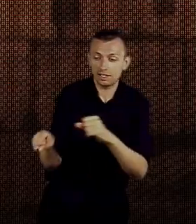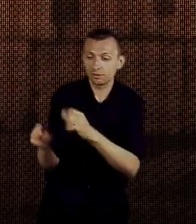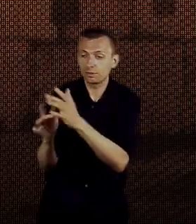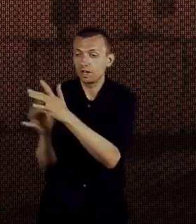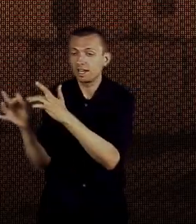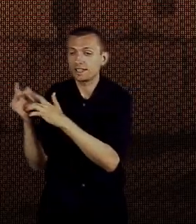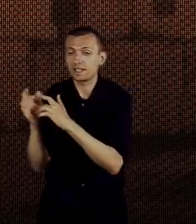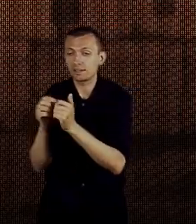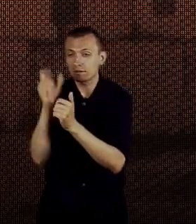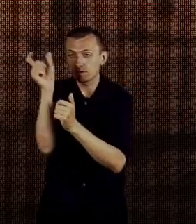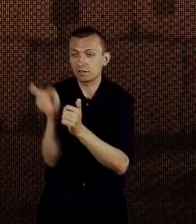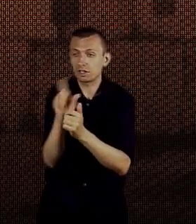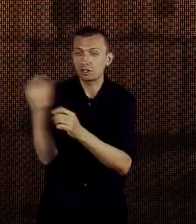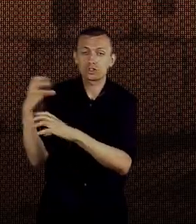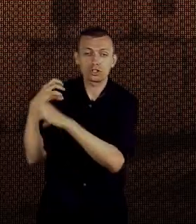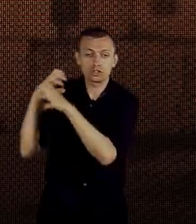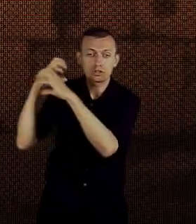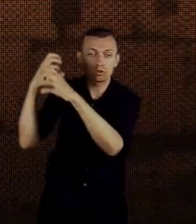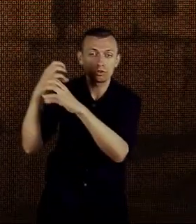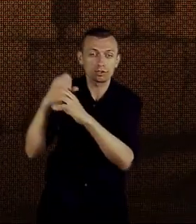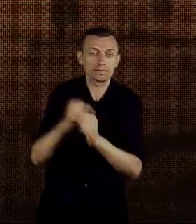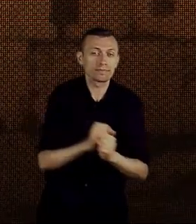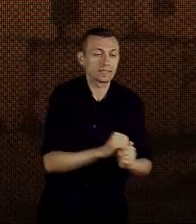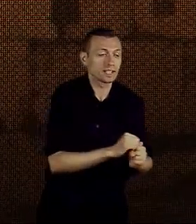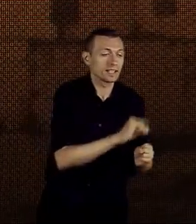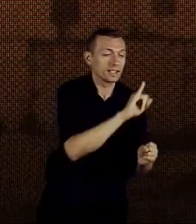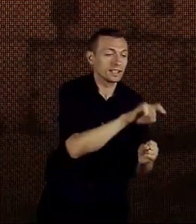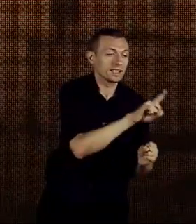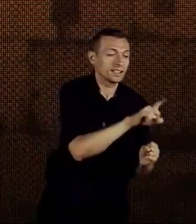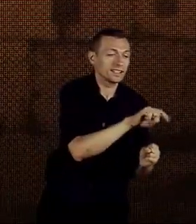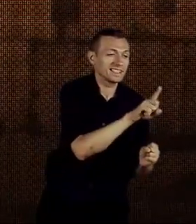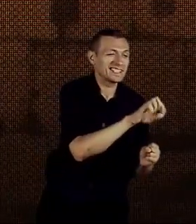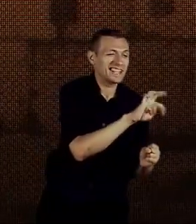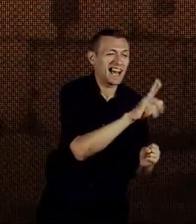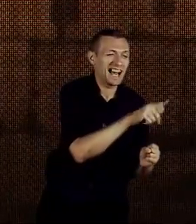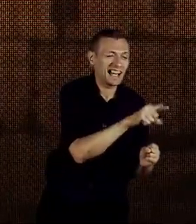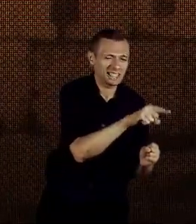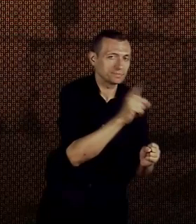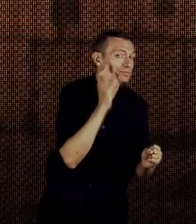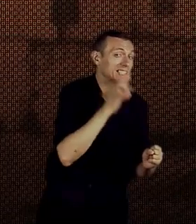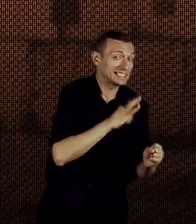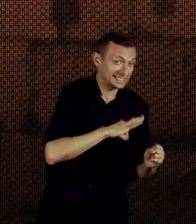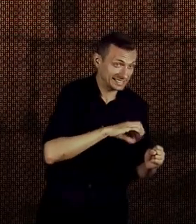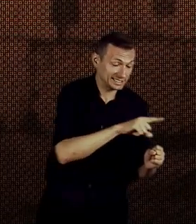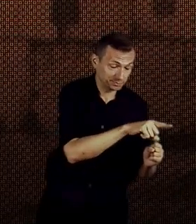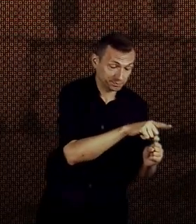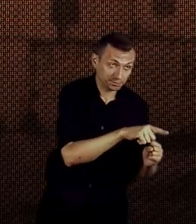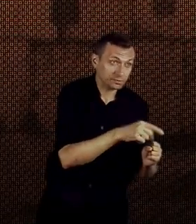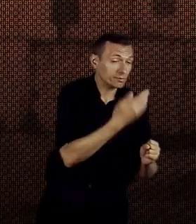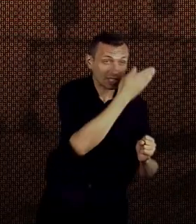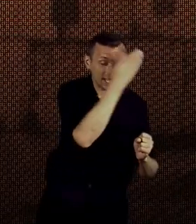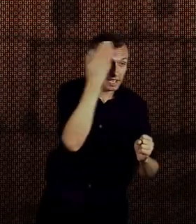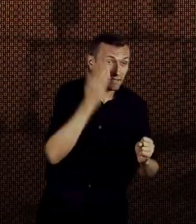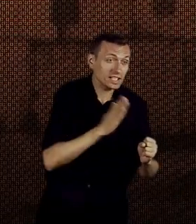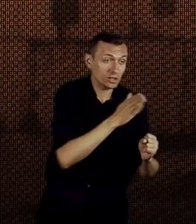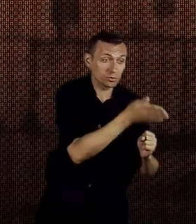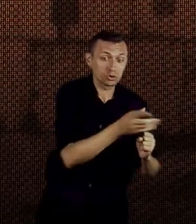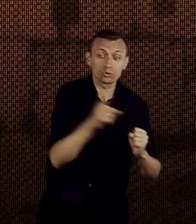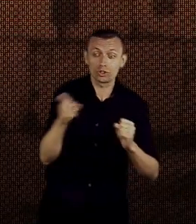czeka. Izaak został złożony na ołtarzu. Jezus został przybity do